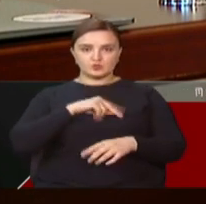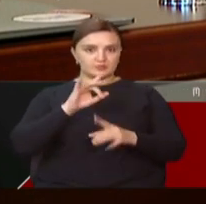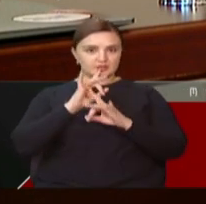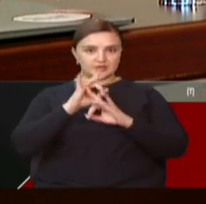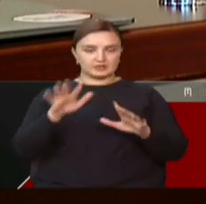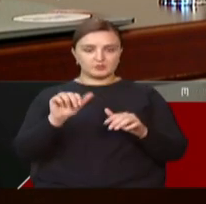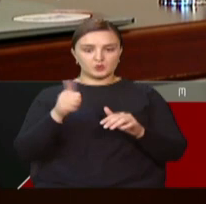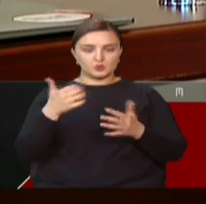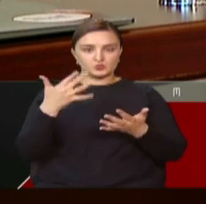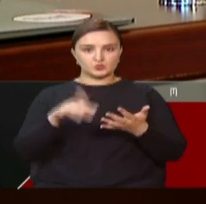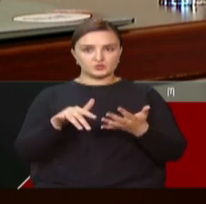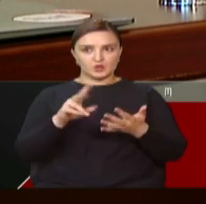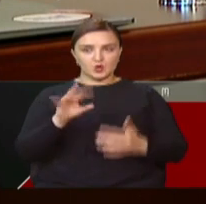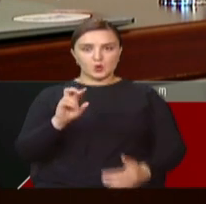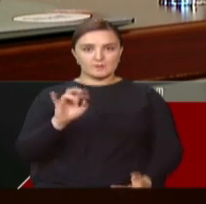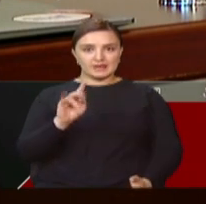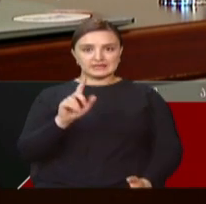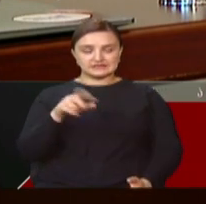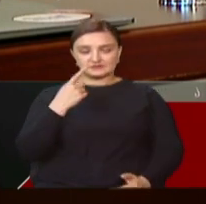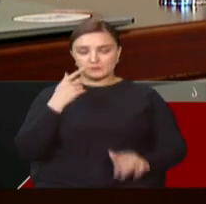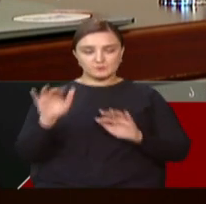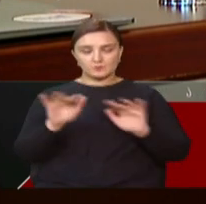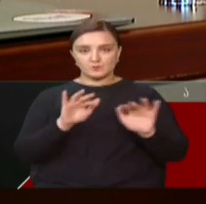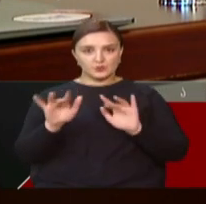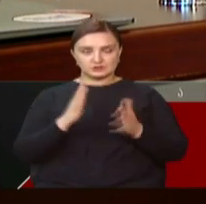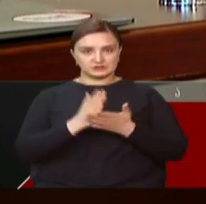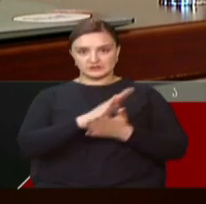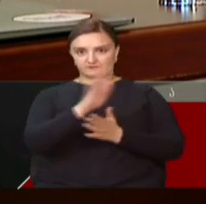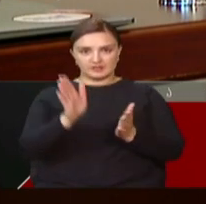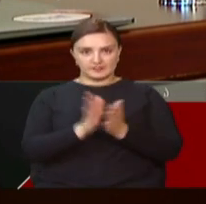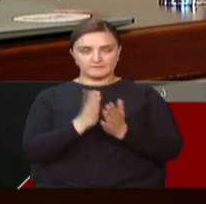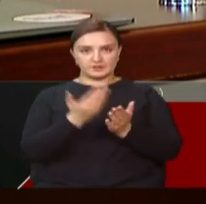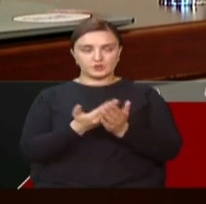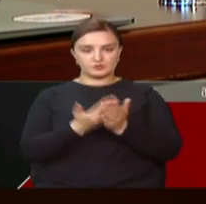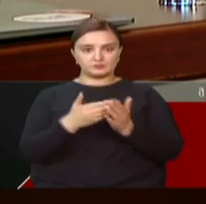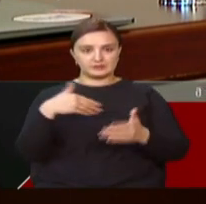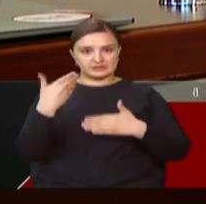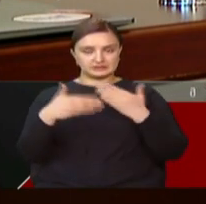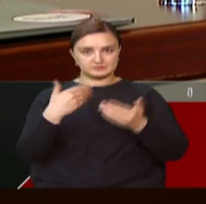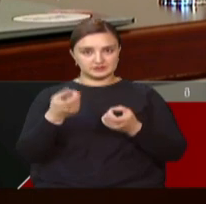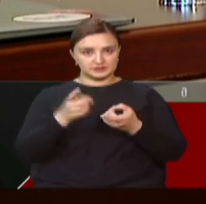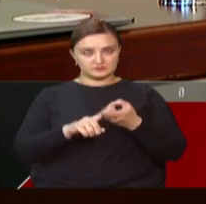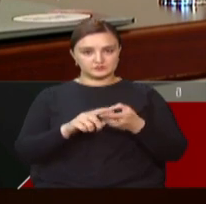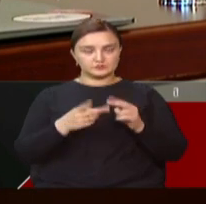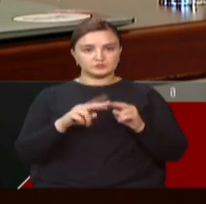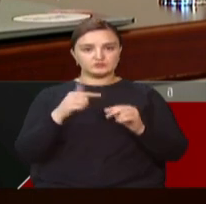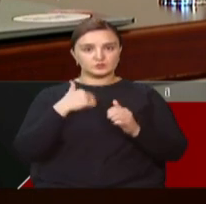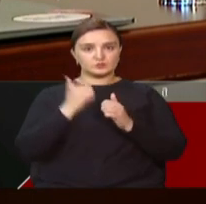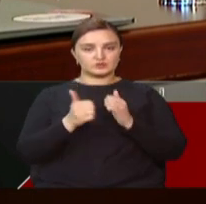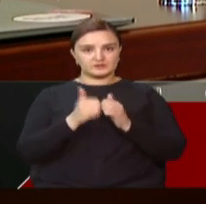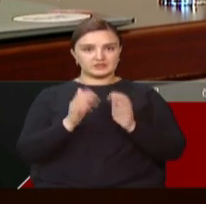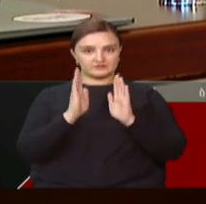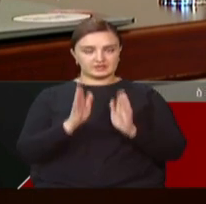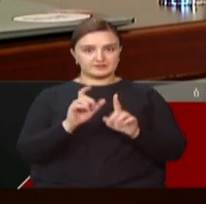რომ როგორც უკვე მირაკლი კობახიძე მას თქვა, პროცესი არის ეს ყველაფერი რეკომენდაციების შესრულებასთან დაკავშირებით, ამიტომ ჩვენ მუდმივად გვექნება